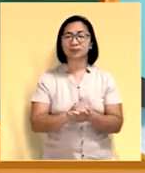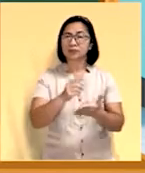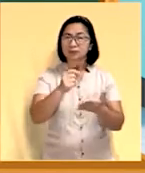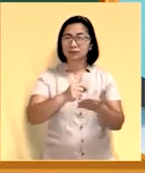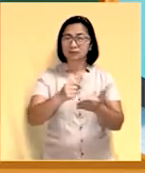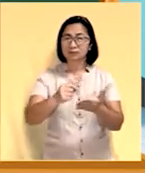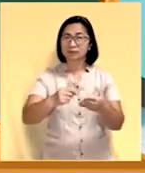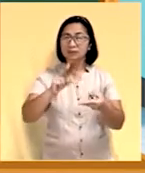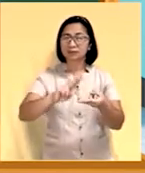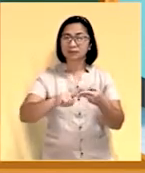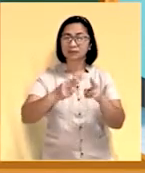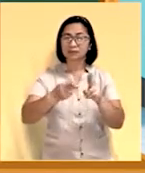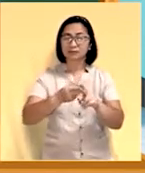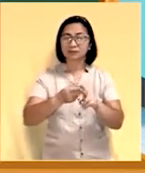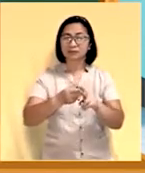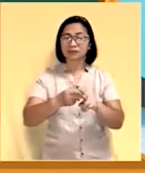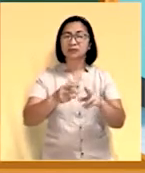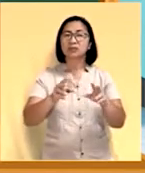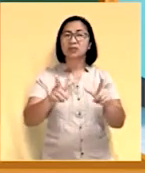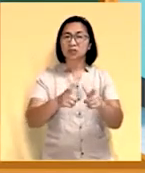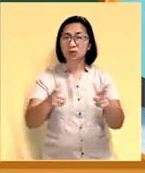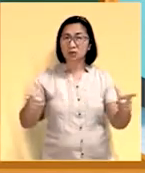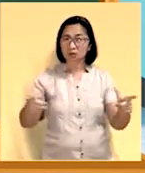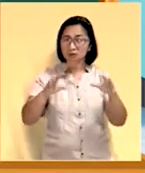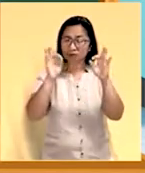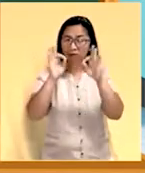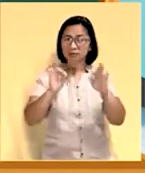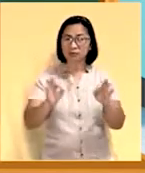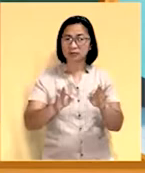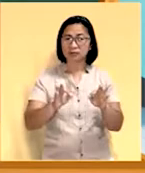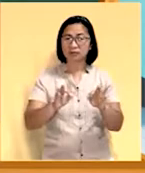142. Isulat ang numero sa expanded form.